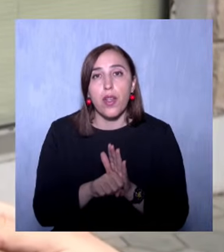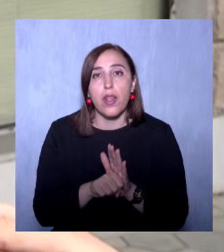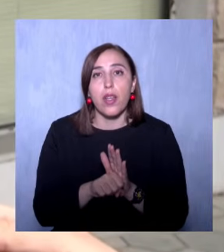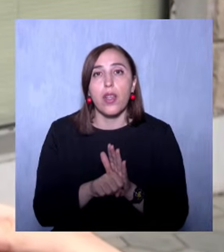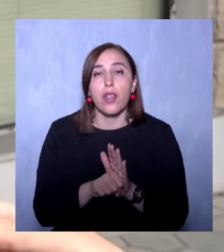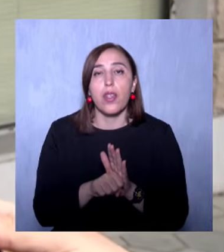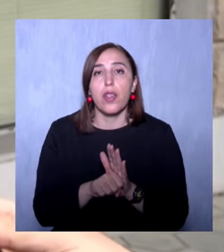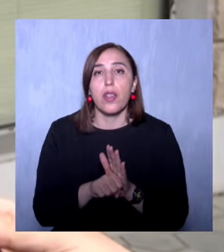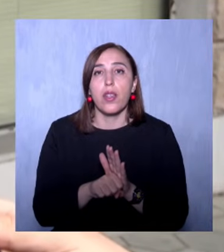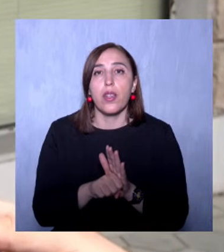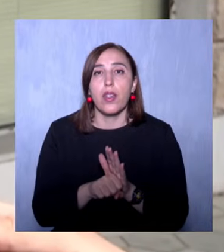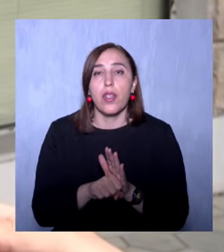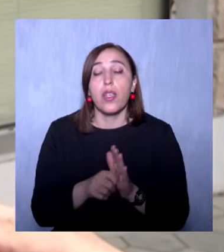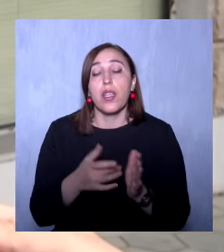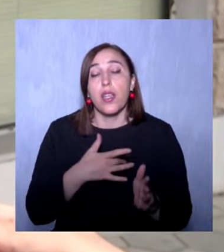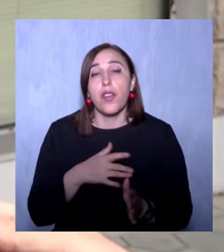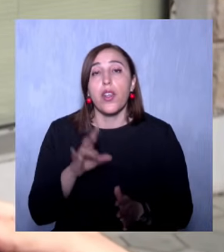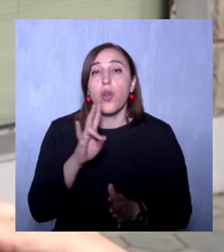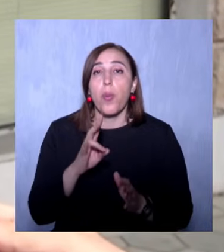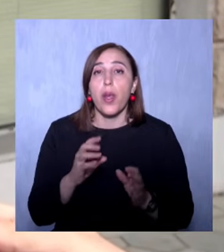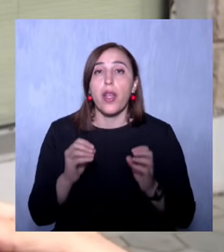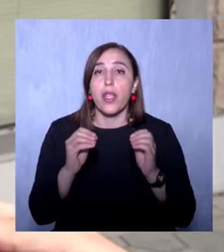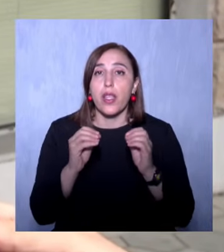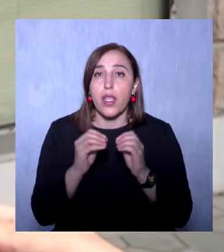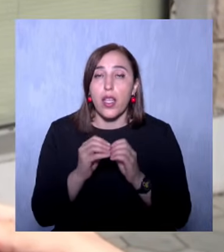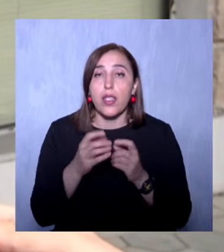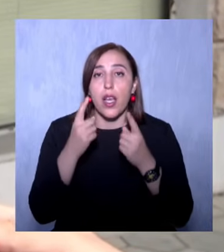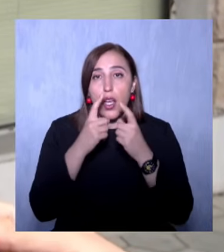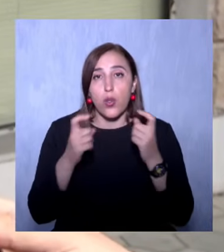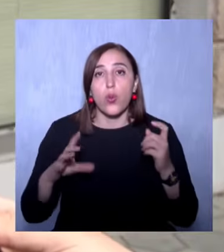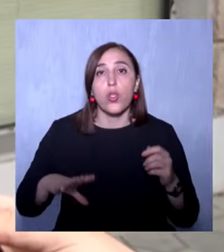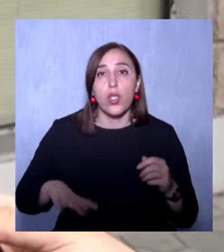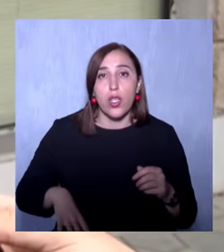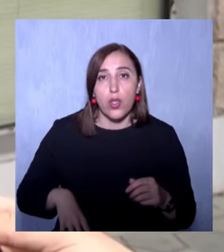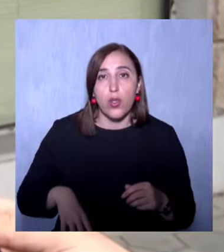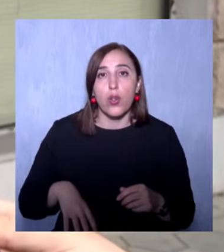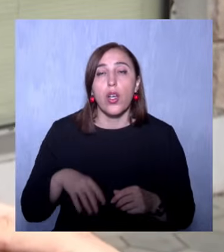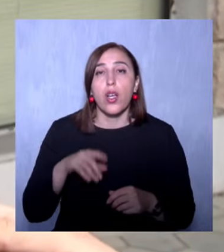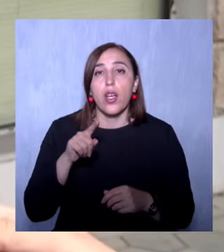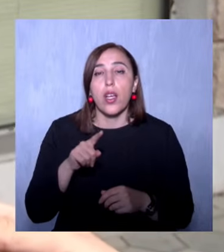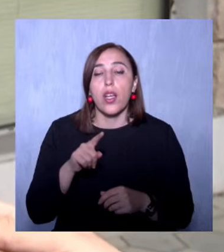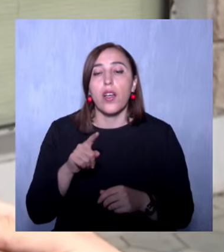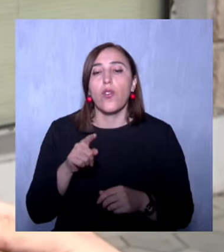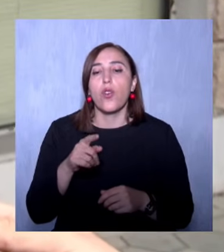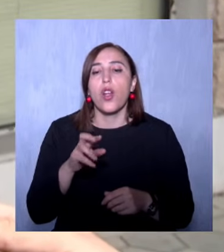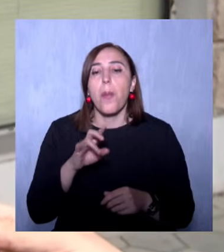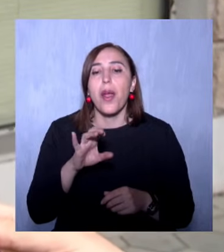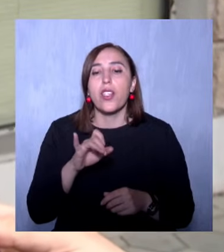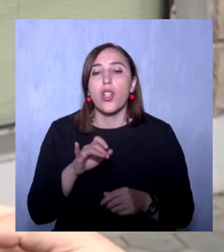ենթադրաբար նոյեմբերի 10-ի հայտարությունից հետո, երբ Բերձորով վերադառնում էին Արցախ։